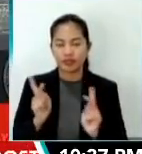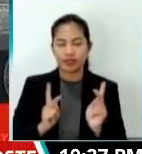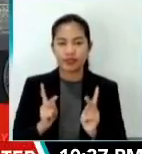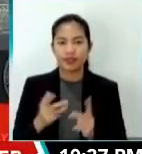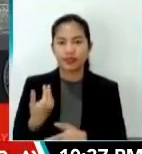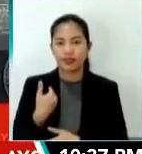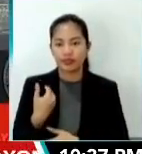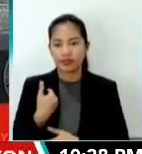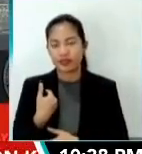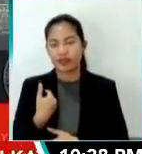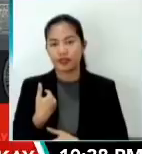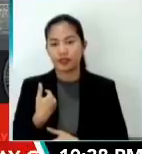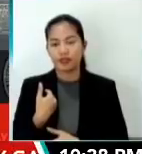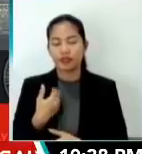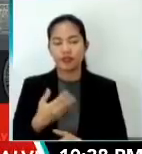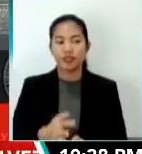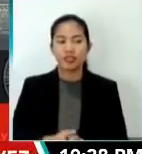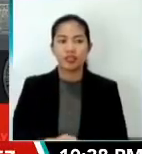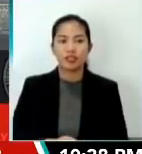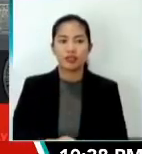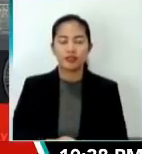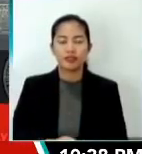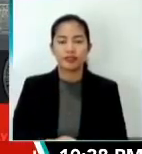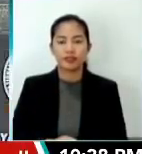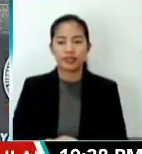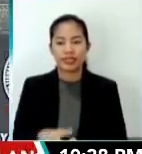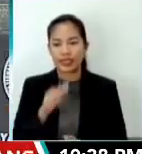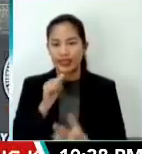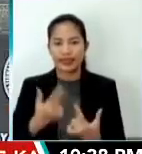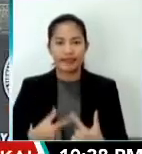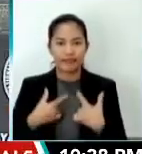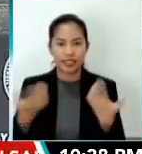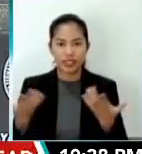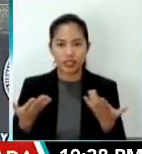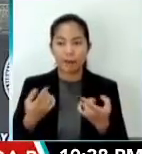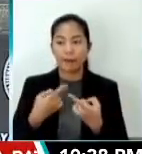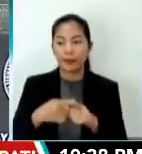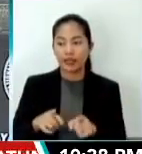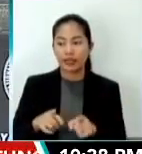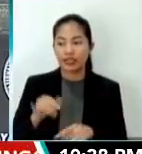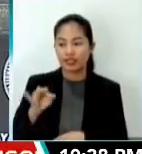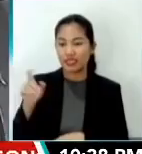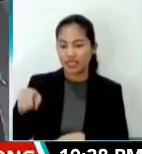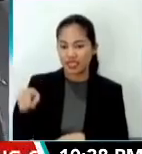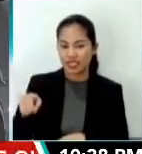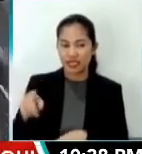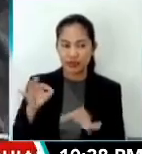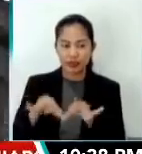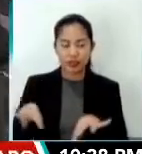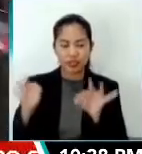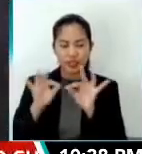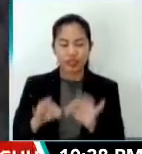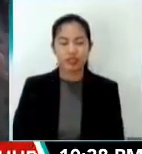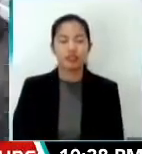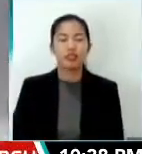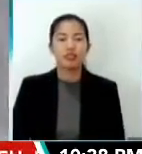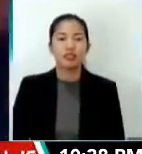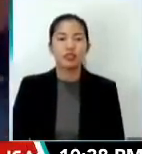hindi taga rito unless na may kailangan talagang importante o mga essential